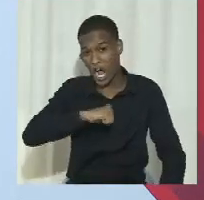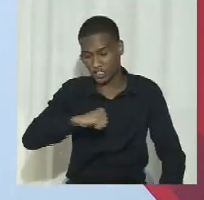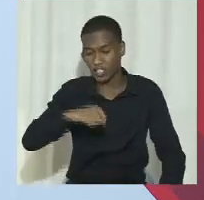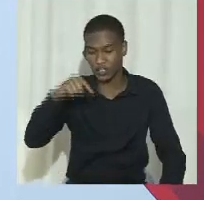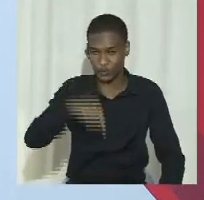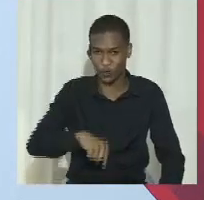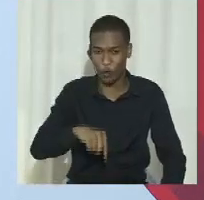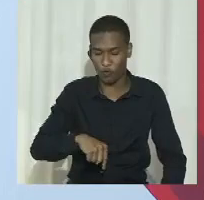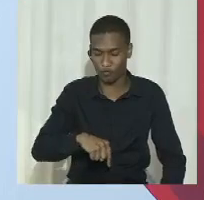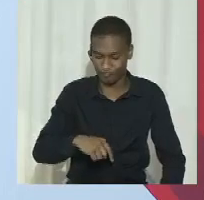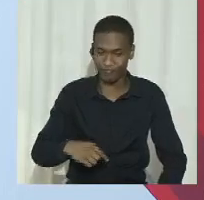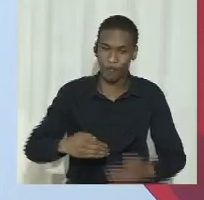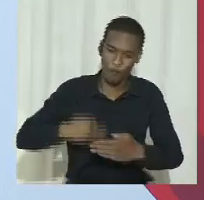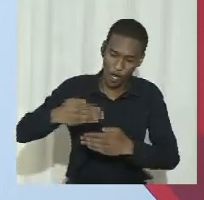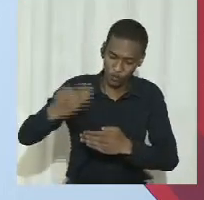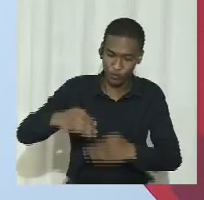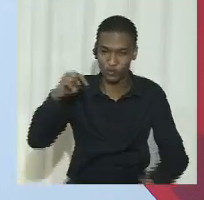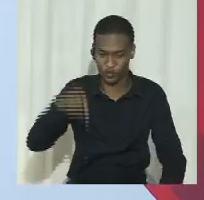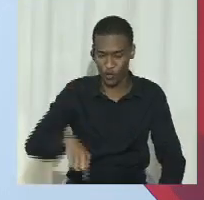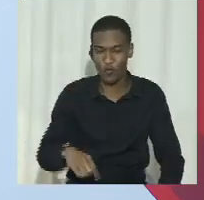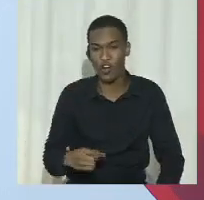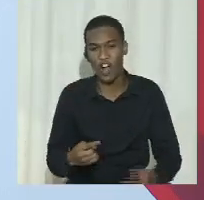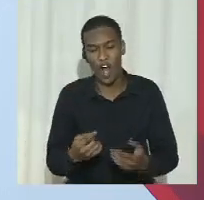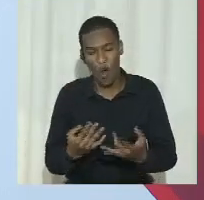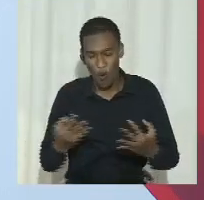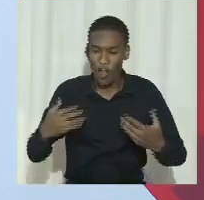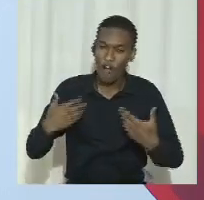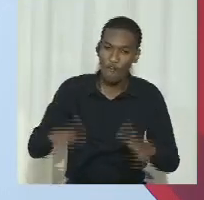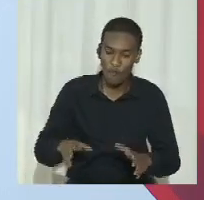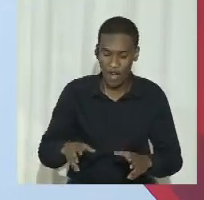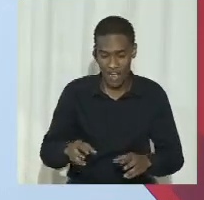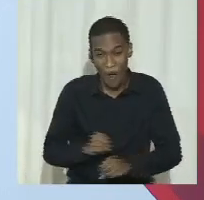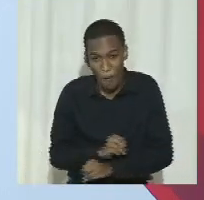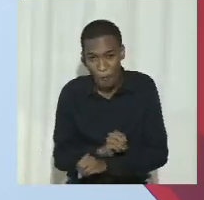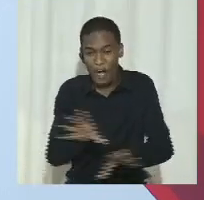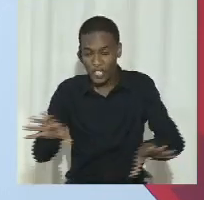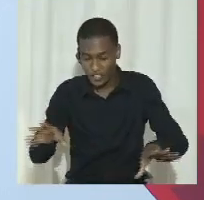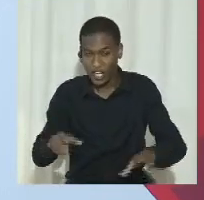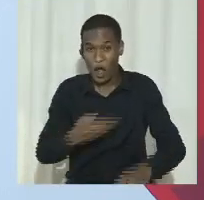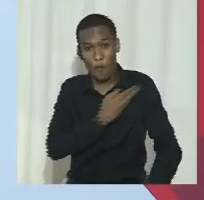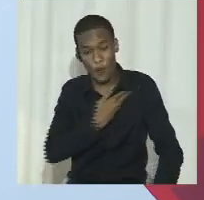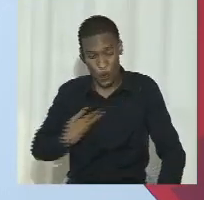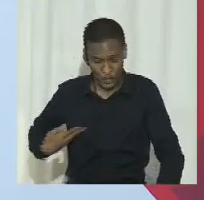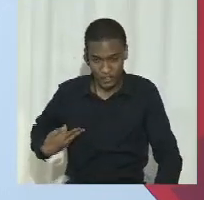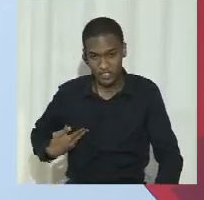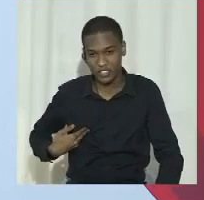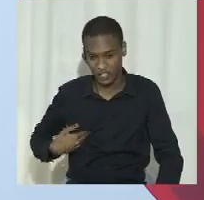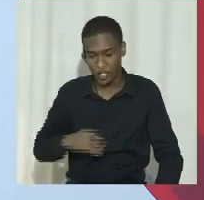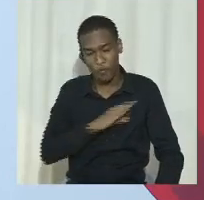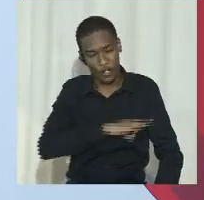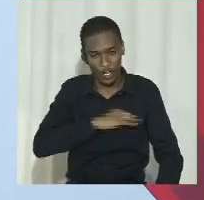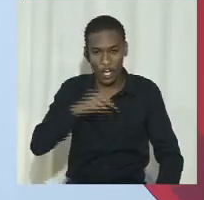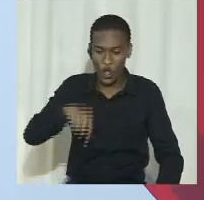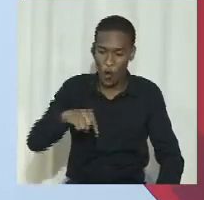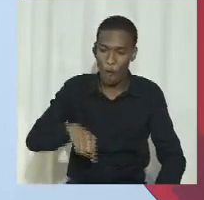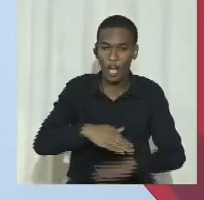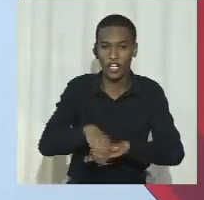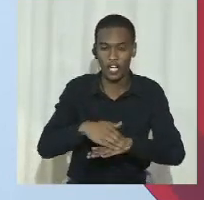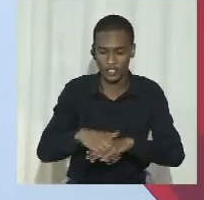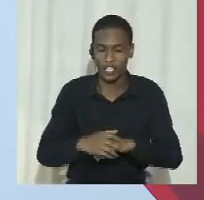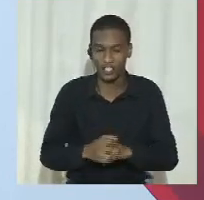foto-drafitrasa anapahariana ny polisim-pirenena manerana ny Madagasikara. Ankoatra ny fanorenana ny birao ny fitaleavam-paritra vaovao